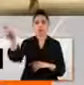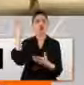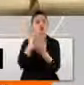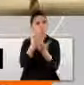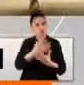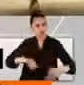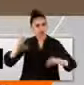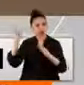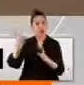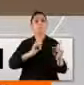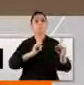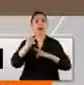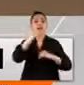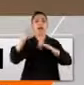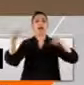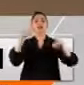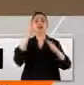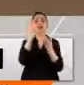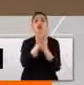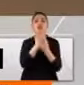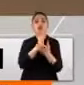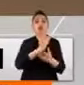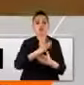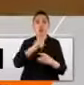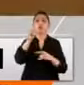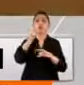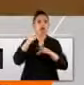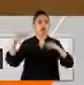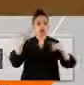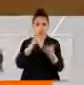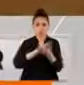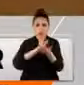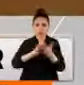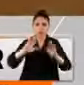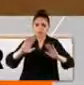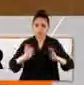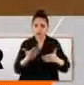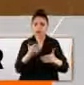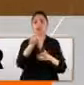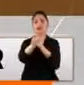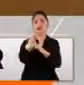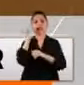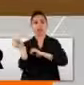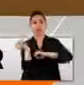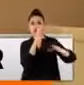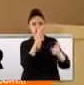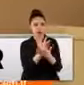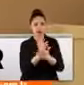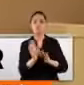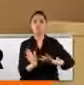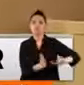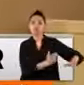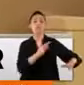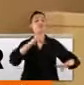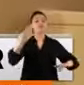oluşturdu. Davada eksik dosya bulunduğunu belirterek ya eksiklerin giderilmesi için iddianame iade edilsin ya da eksik